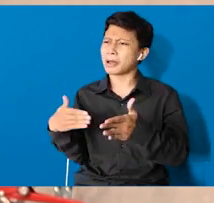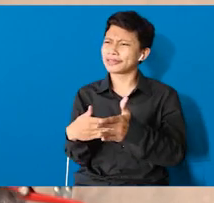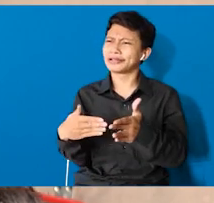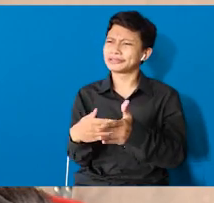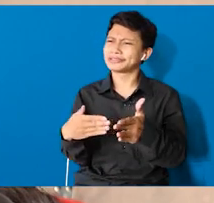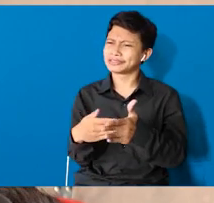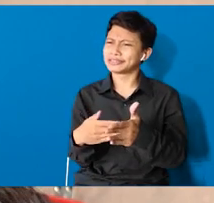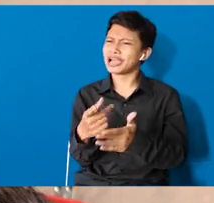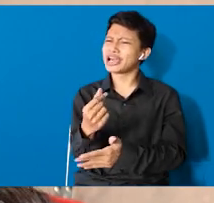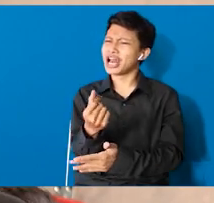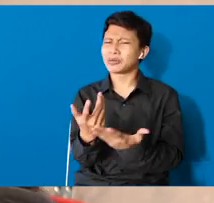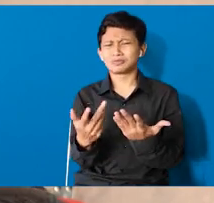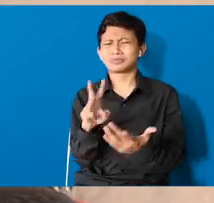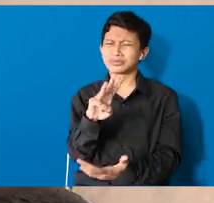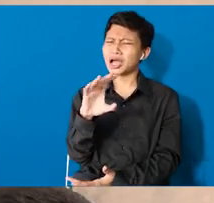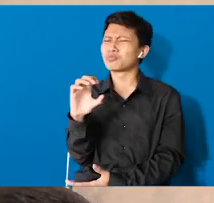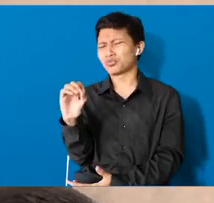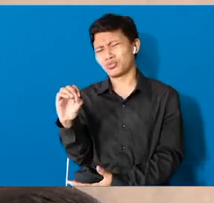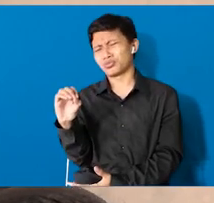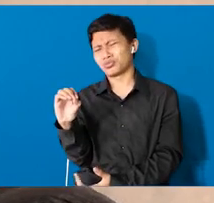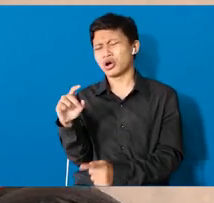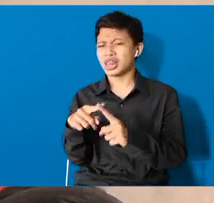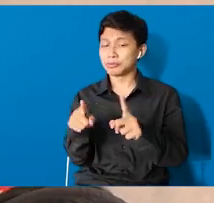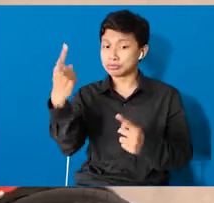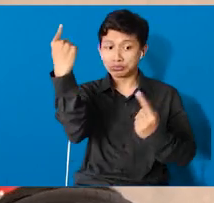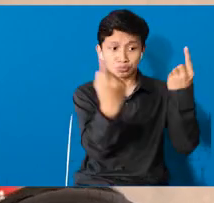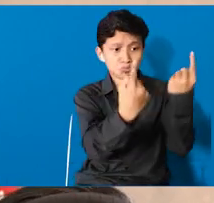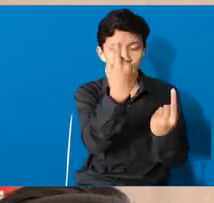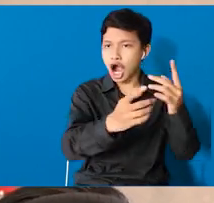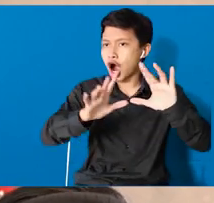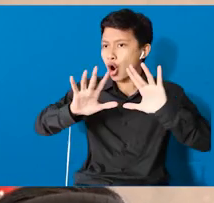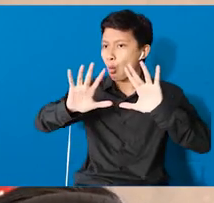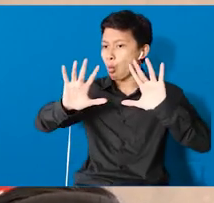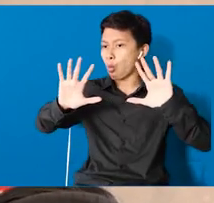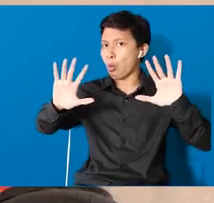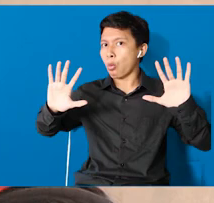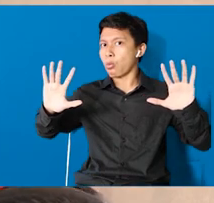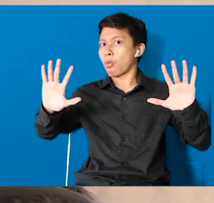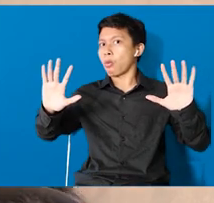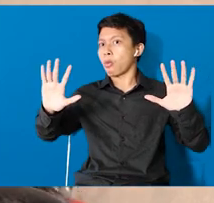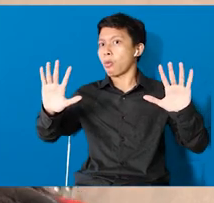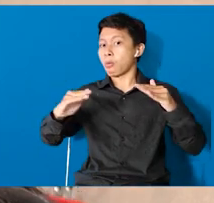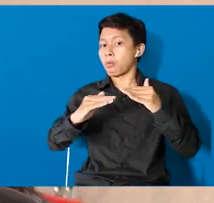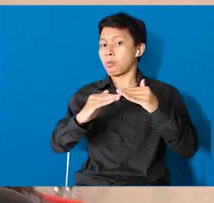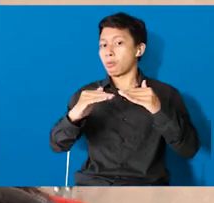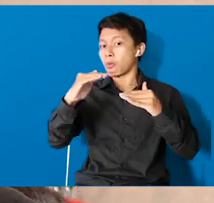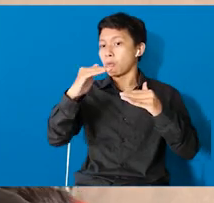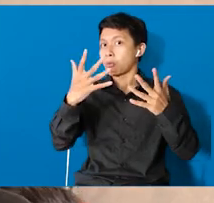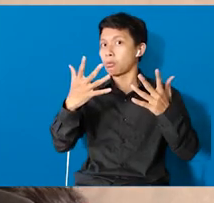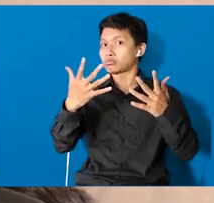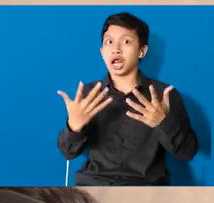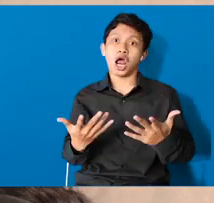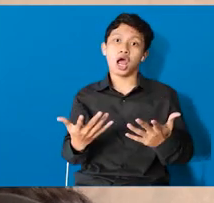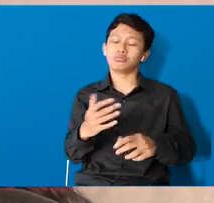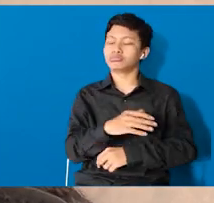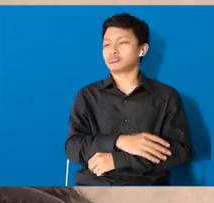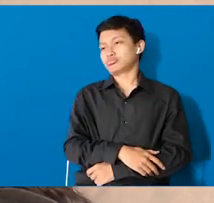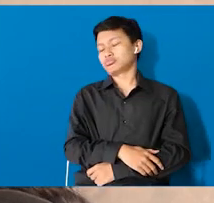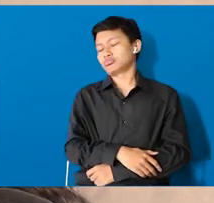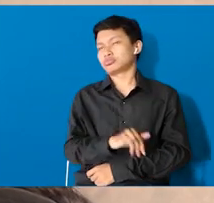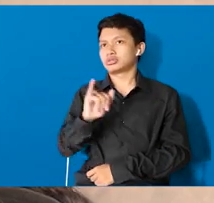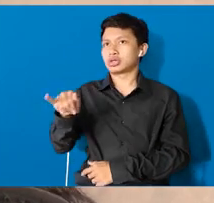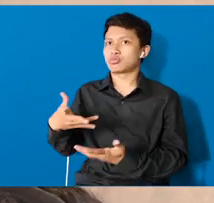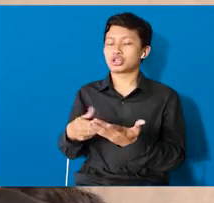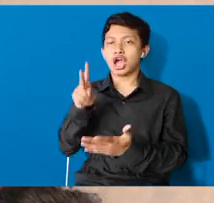pendanaan hanya 30. Padahal pesertanya antusias banyak. Nah, jadi memang perlu kesadaran,